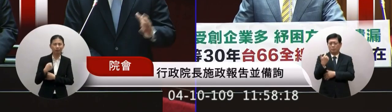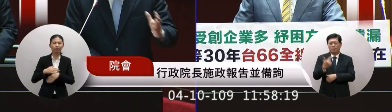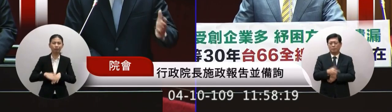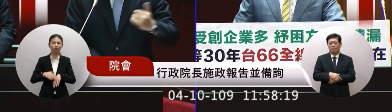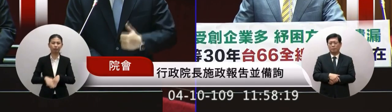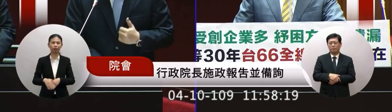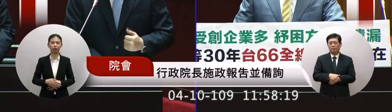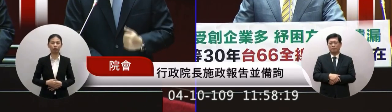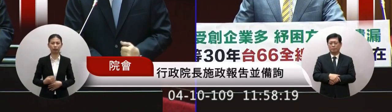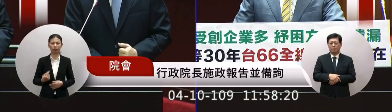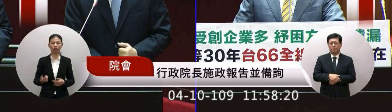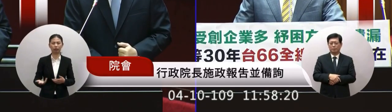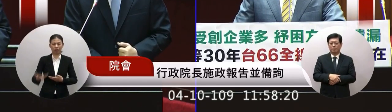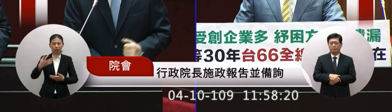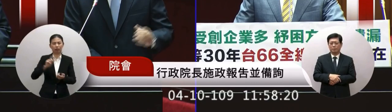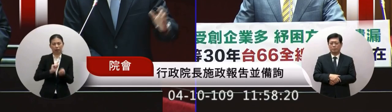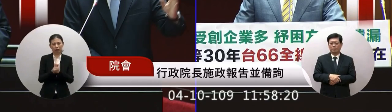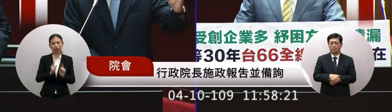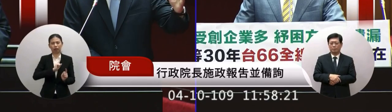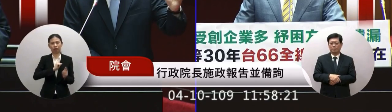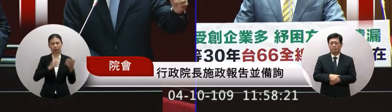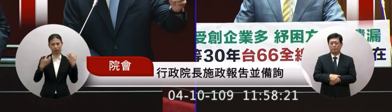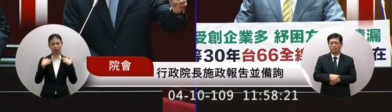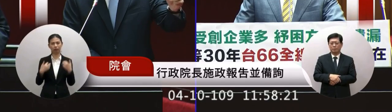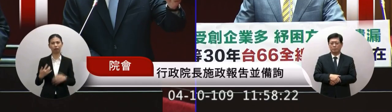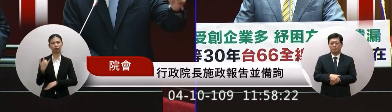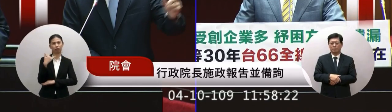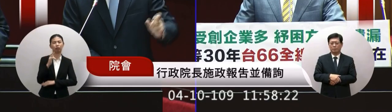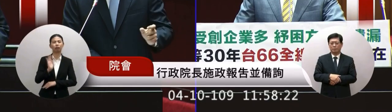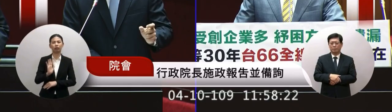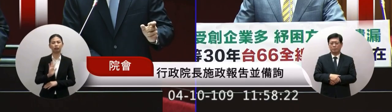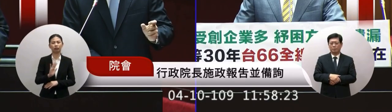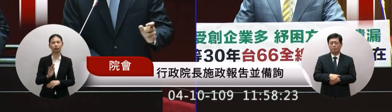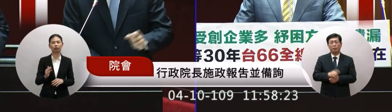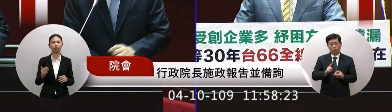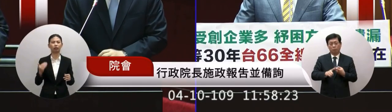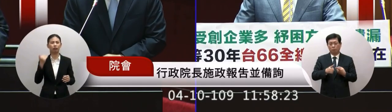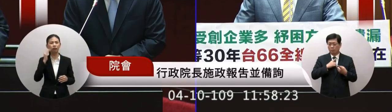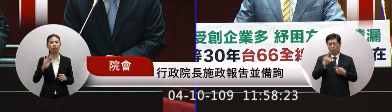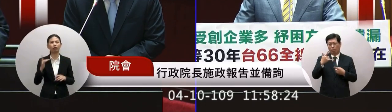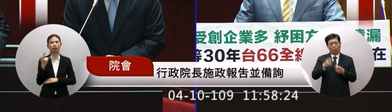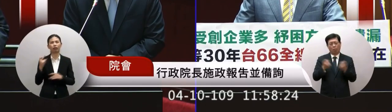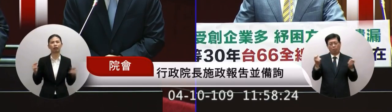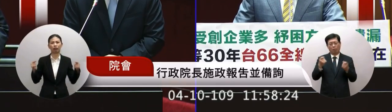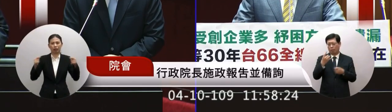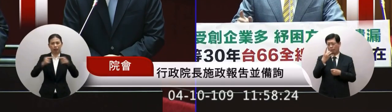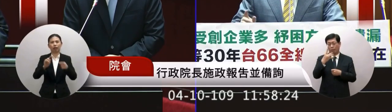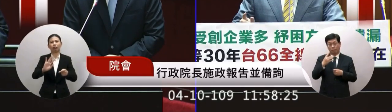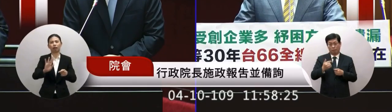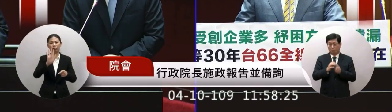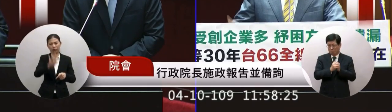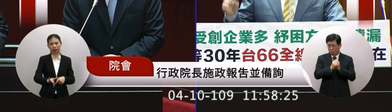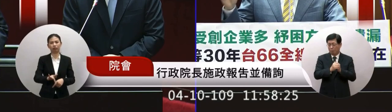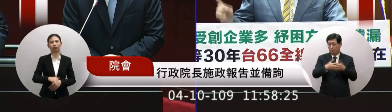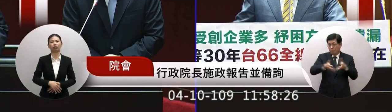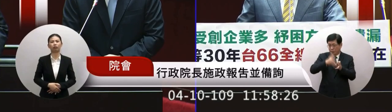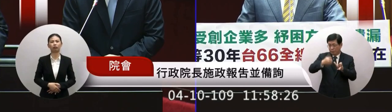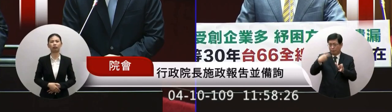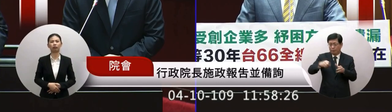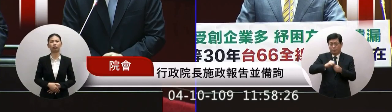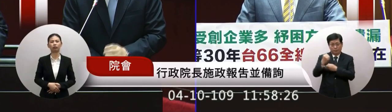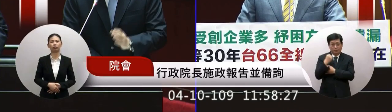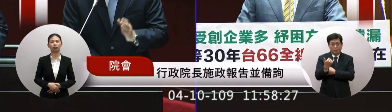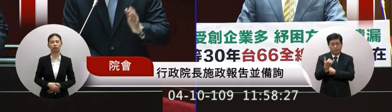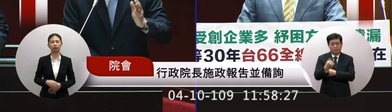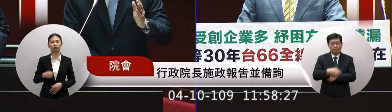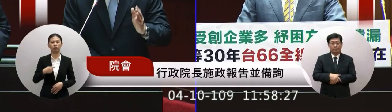对， 把它当作自己的事来办理就对了。不然的话，这一段永远也连不起来， 遥遥无期 对啊，所以说一定要拜托部长，再给我要加强，好不